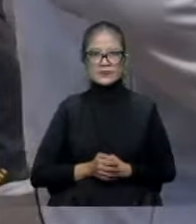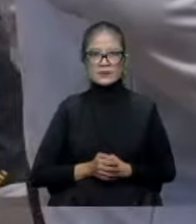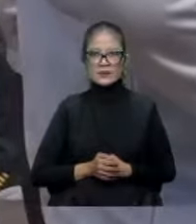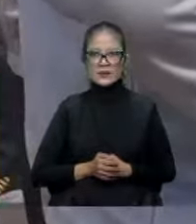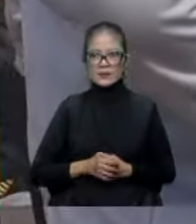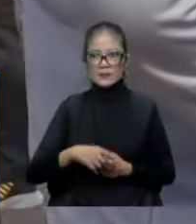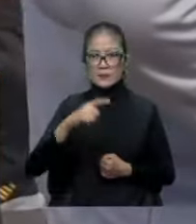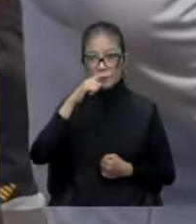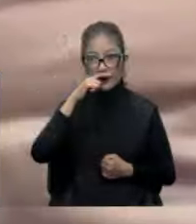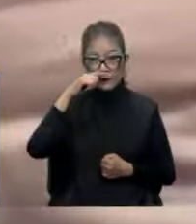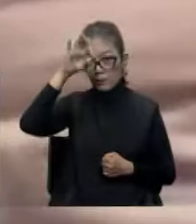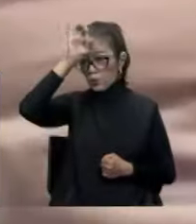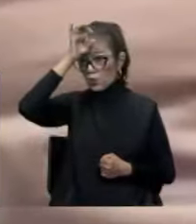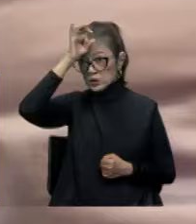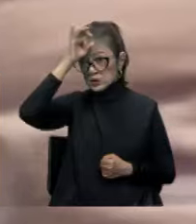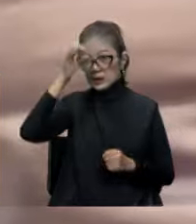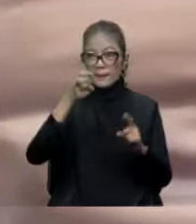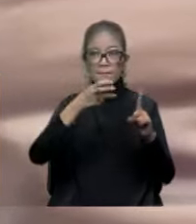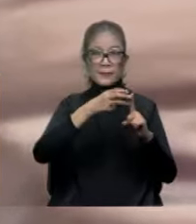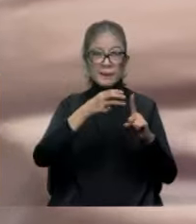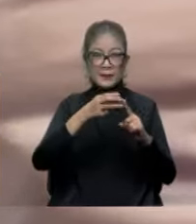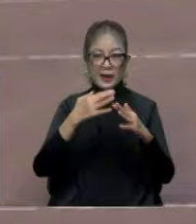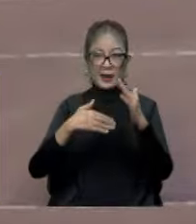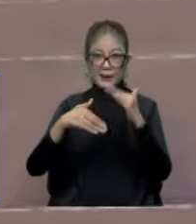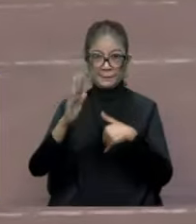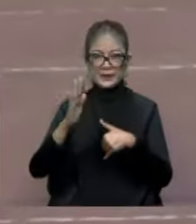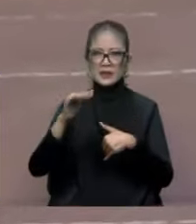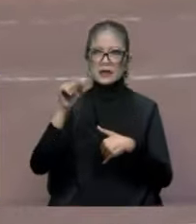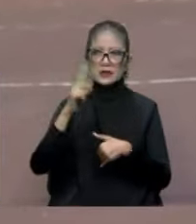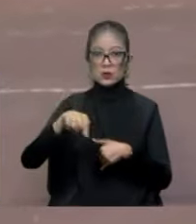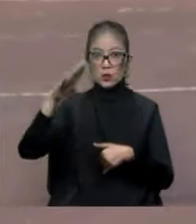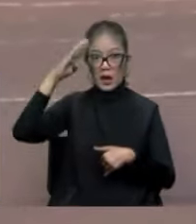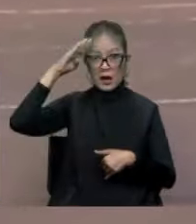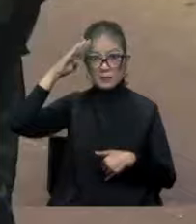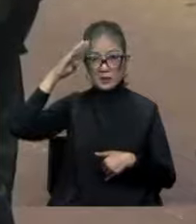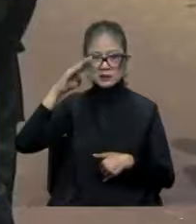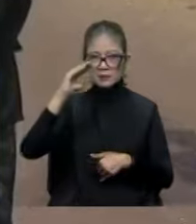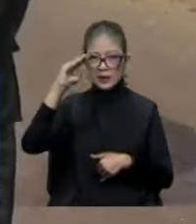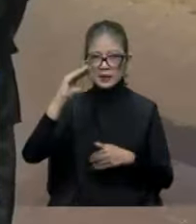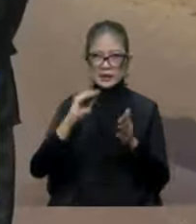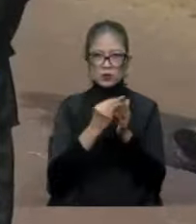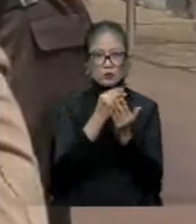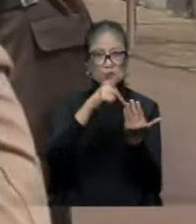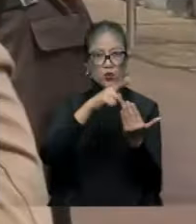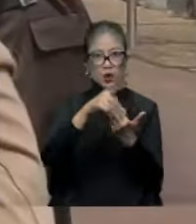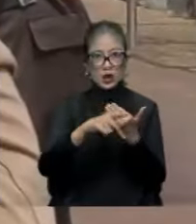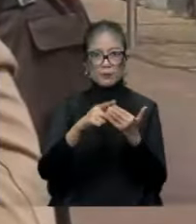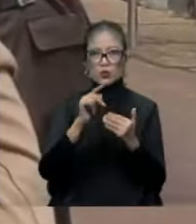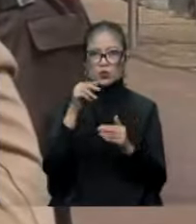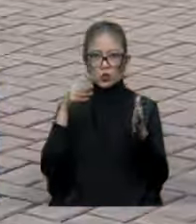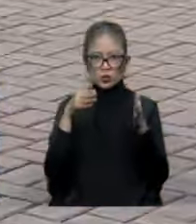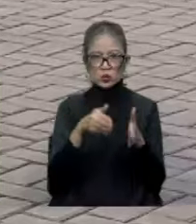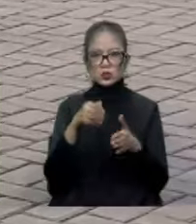Bapak-bapak polisi dengan berat badan berlebih ini mengikuti apel pagi dan siap mengikuti program khusus yang digelar Polres